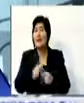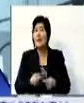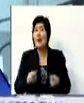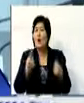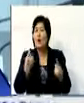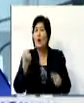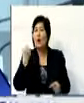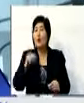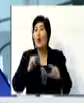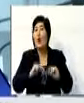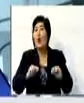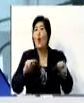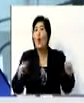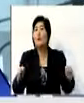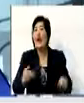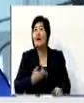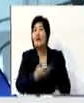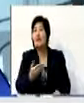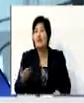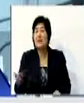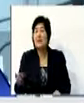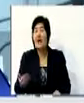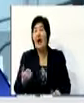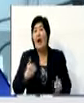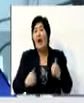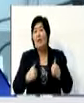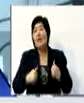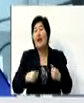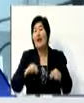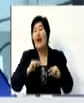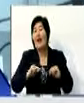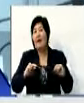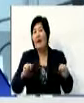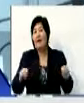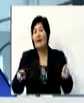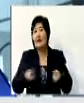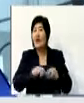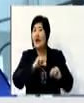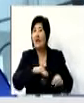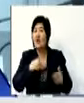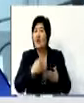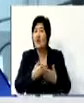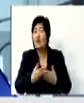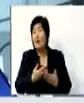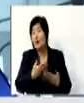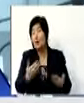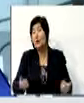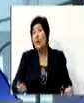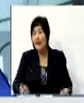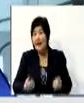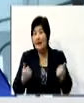еңбек ұстаз сіздердің апайлары мен ағайларының үлкен еңбектері солардың тынымсыз